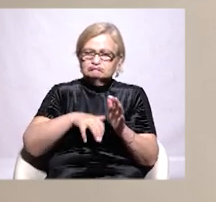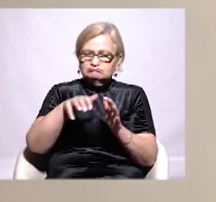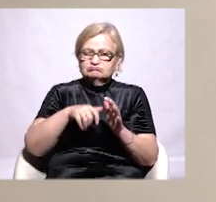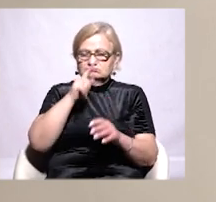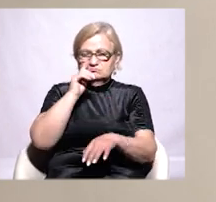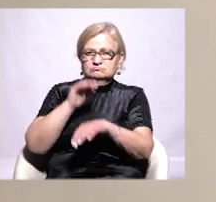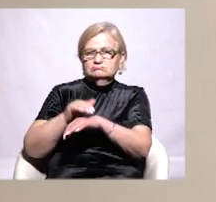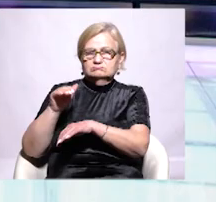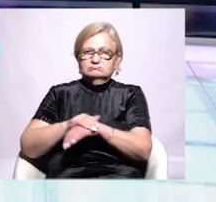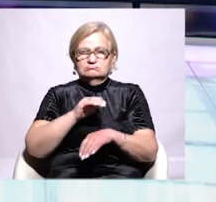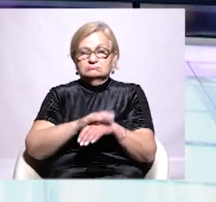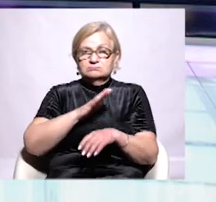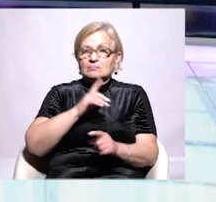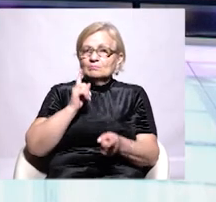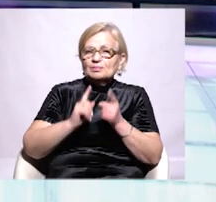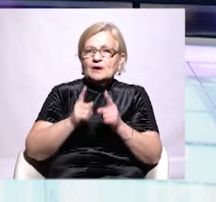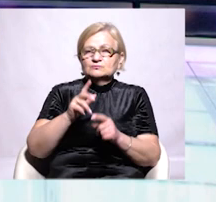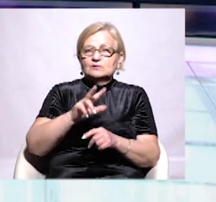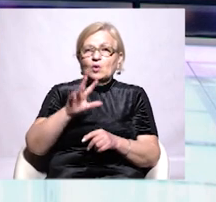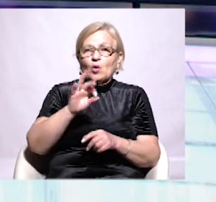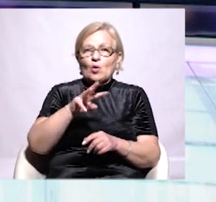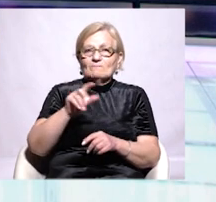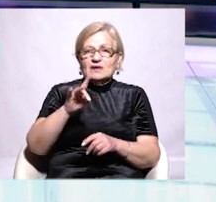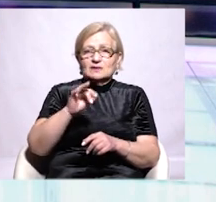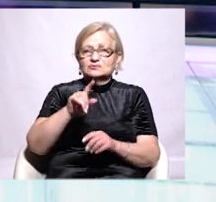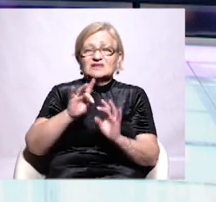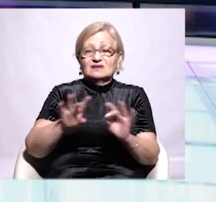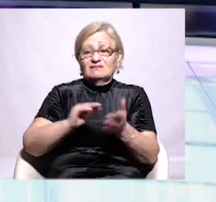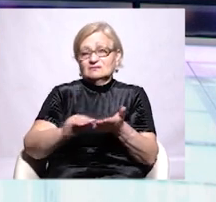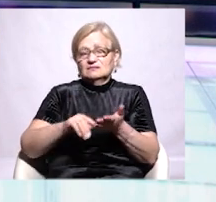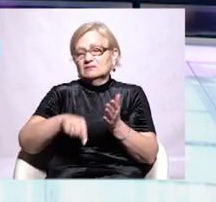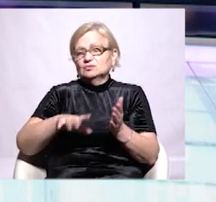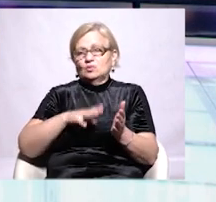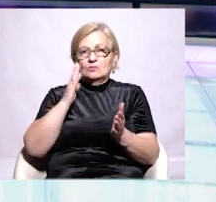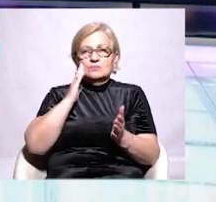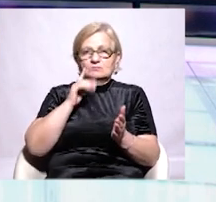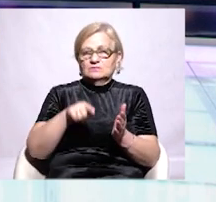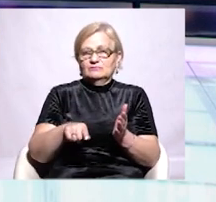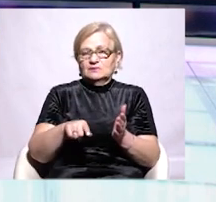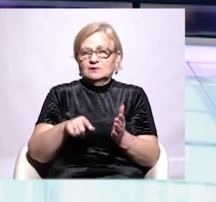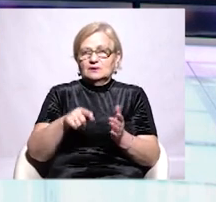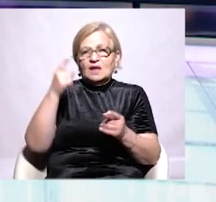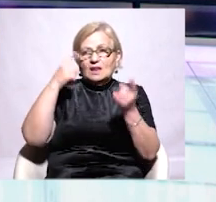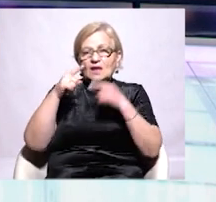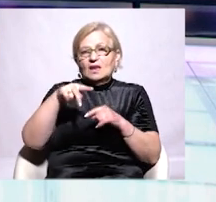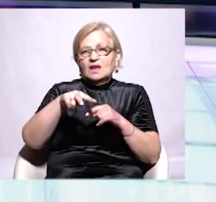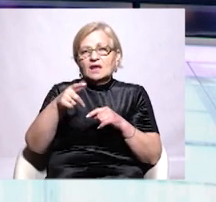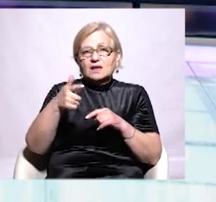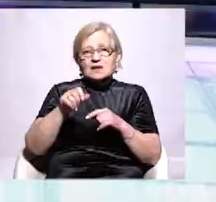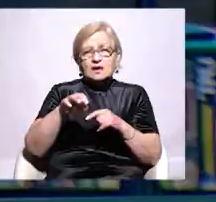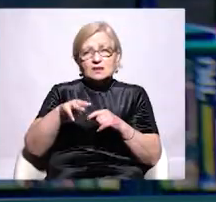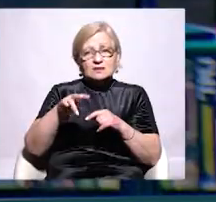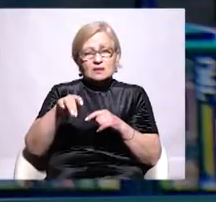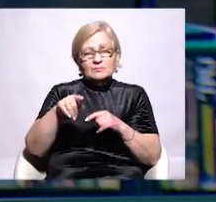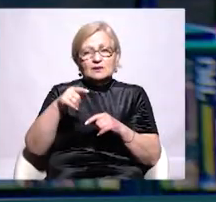რომ ჰომეროსის მიერ აღწერილი ამბები იყო რეალური. ასე რომ ლეგენდებს საფუძველი სწორედ